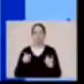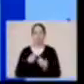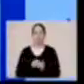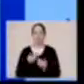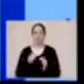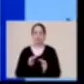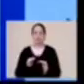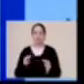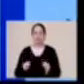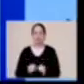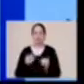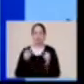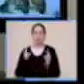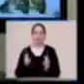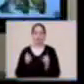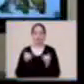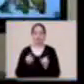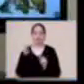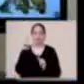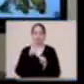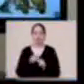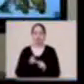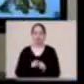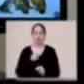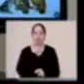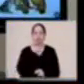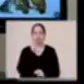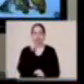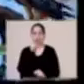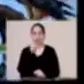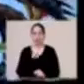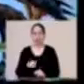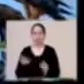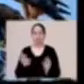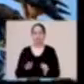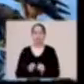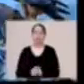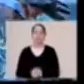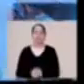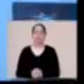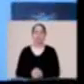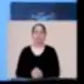Здравствуйте, дорогие ребята! Тема сегодняшнего урока – это хищные птицы.